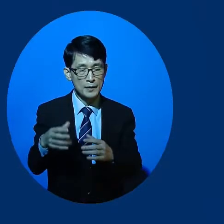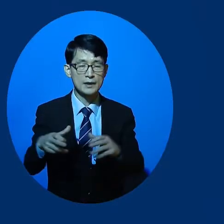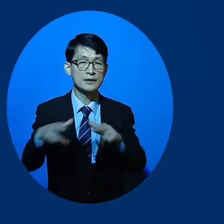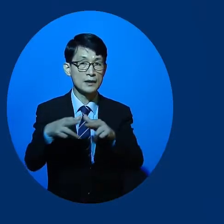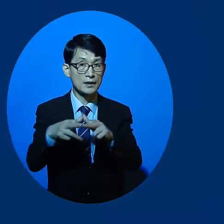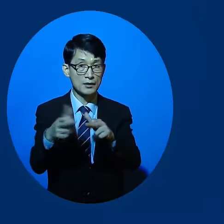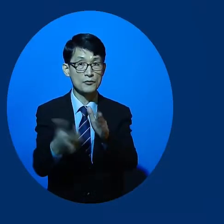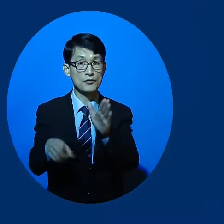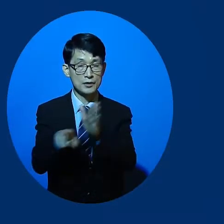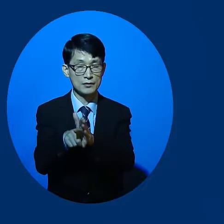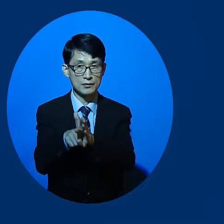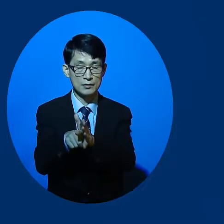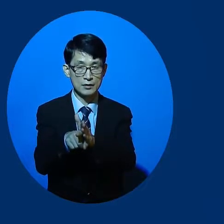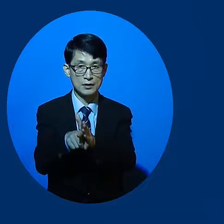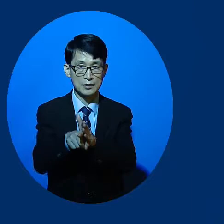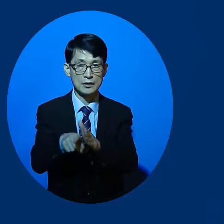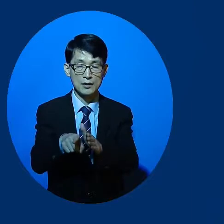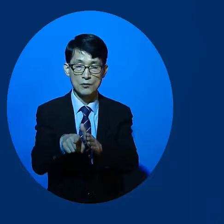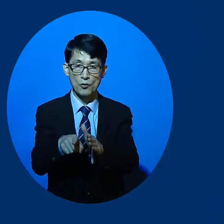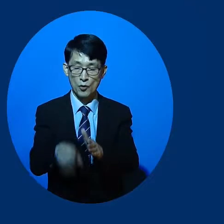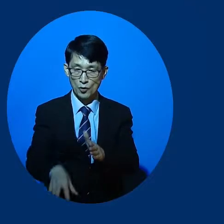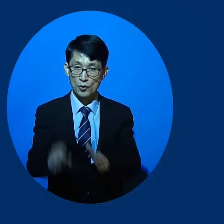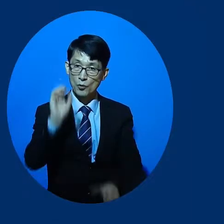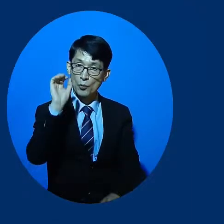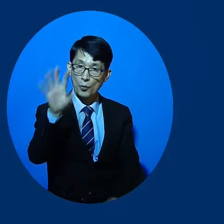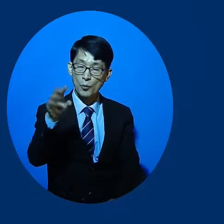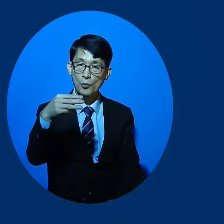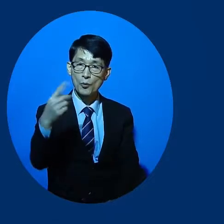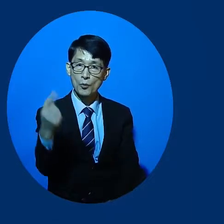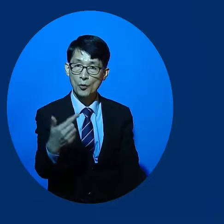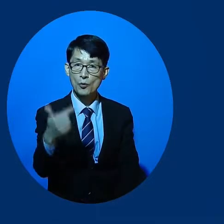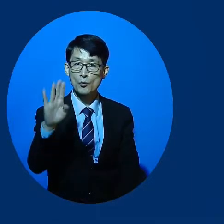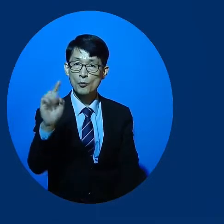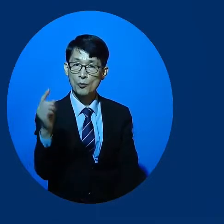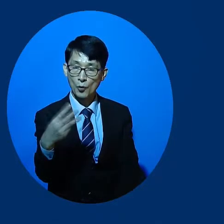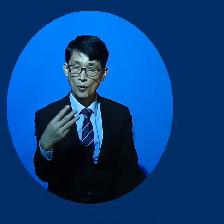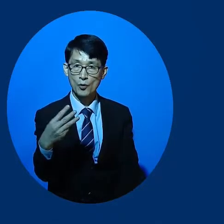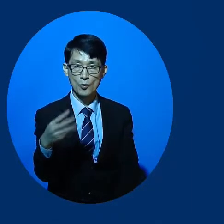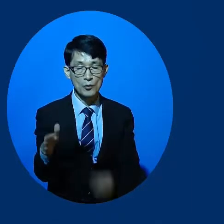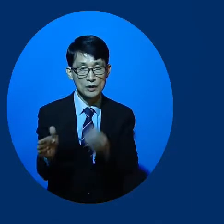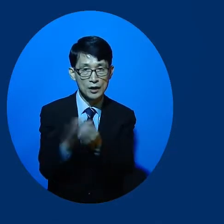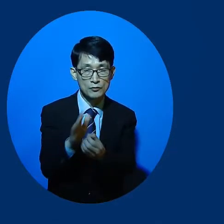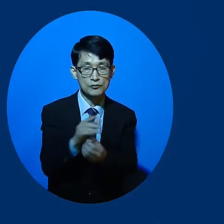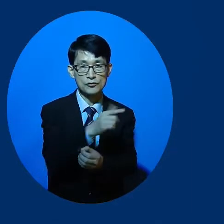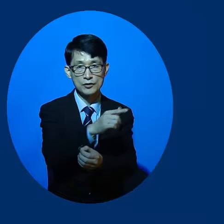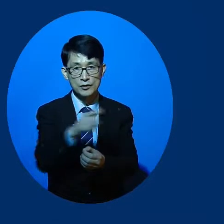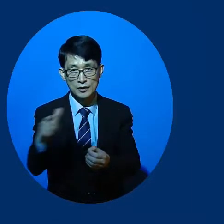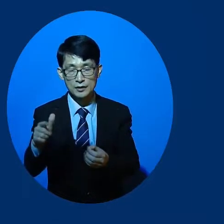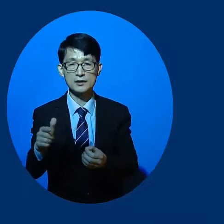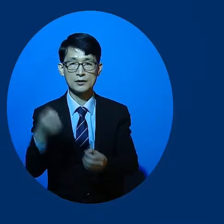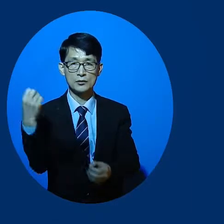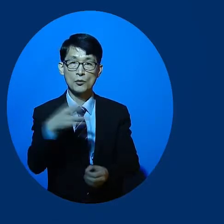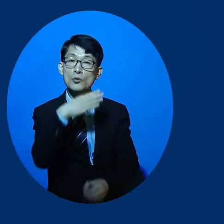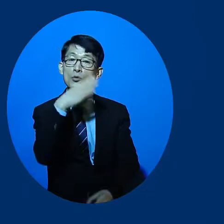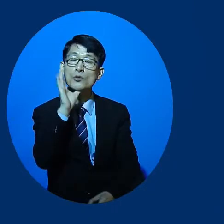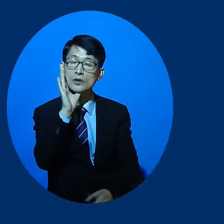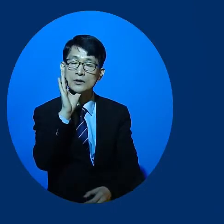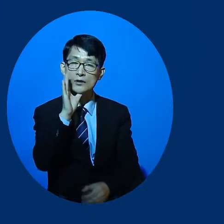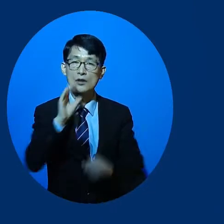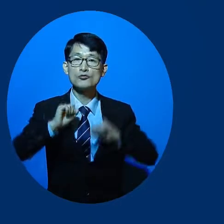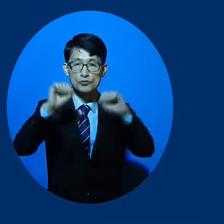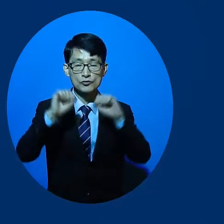체육교실과 롬볼과 파크골프 등 장애 노인 특화 교실을 개설하여 노인들의 접근성을 고려해야 합니다.